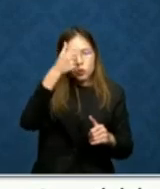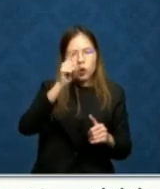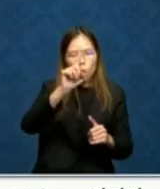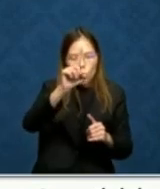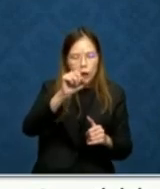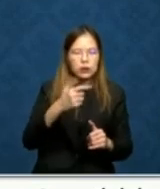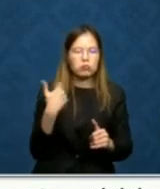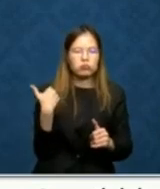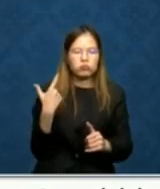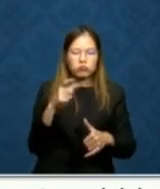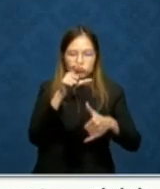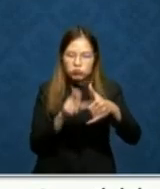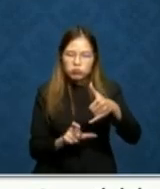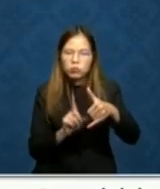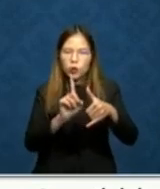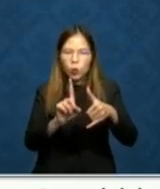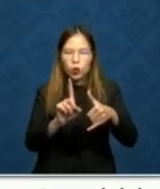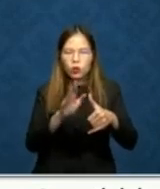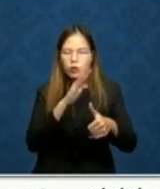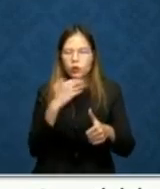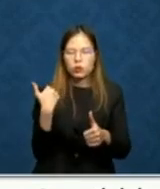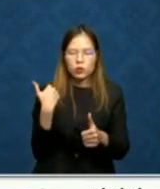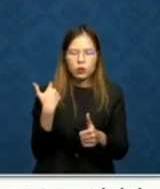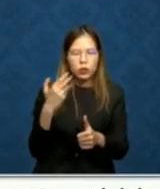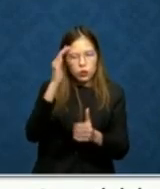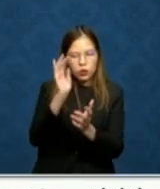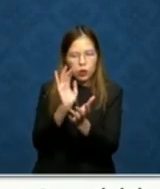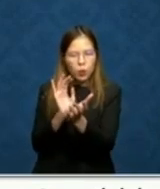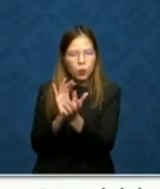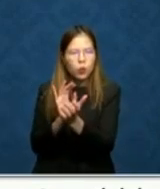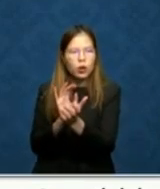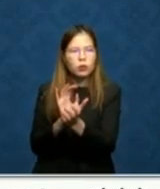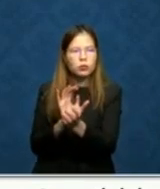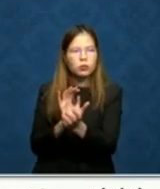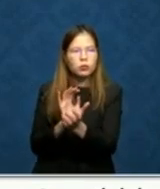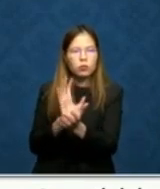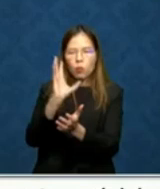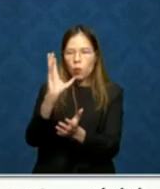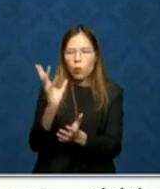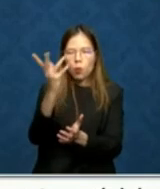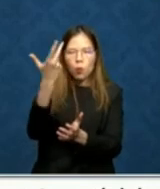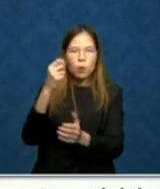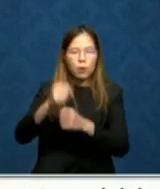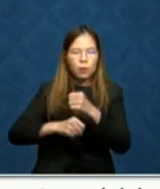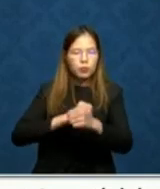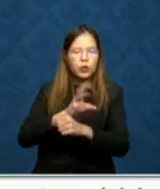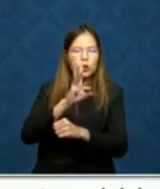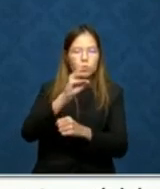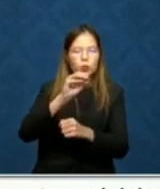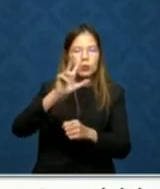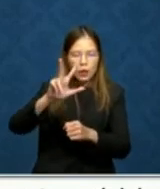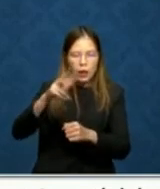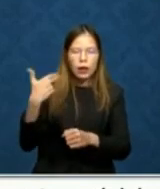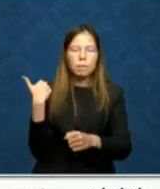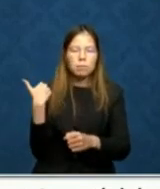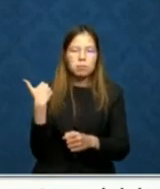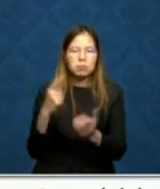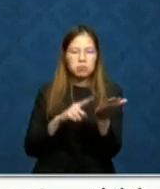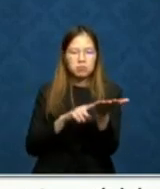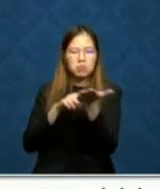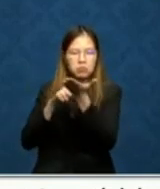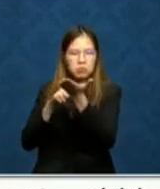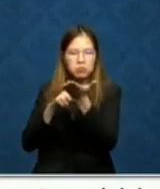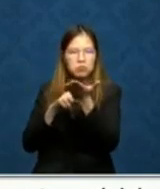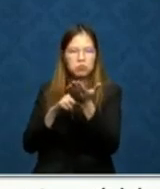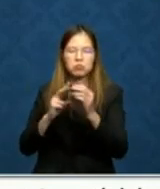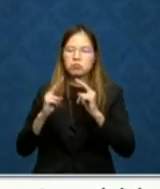ดค่ะและสถิติจากสำนักงานตำรวจแห่งชาตินะคะในปี2563ค่ะมีรายงานคดีล่ว